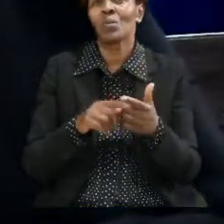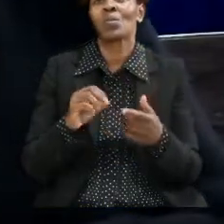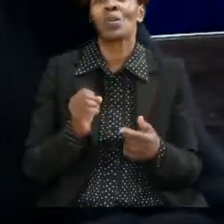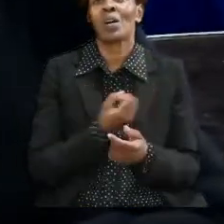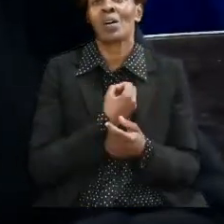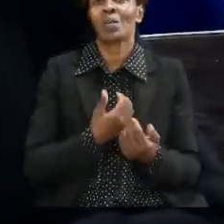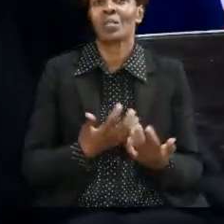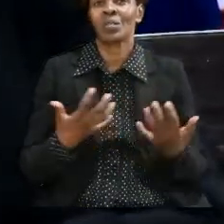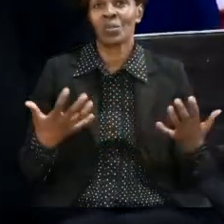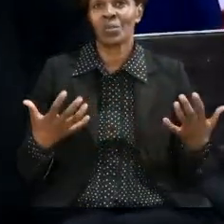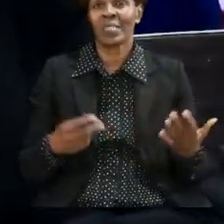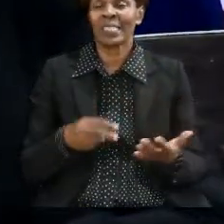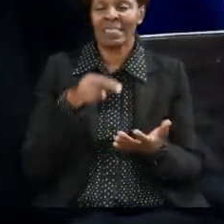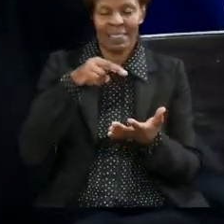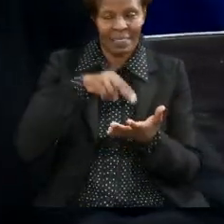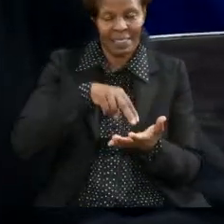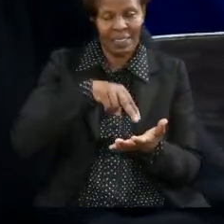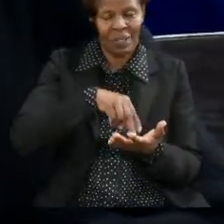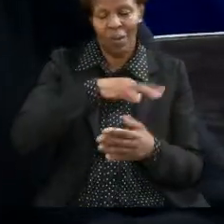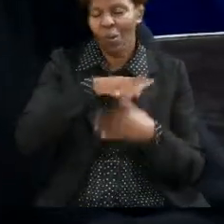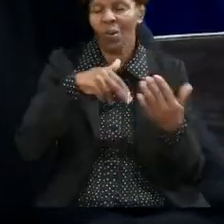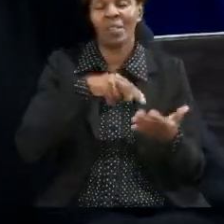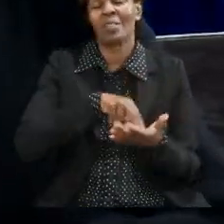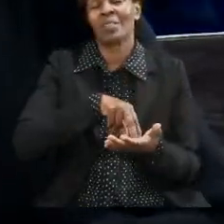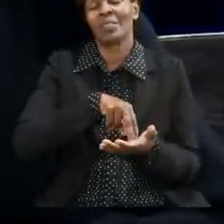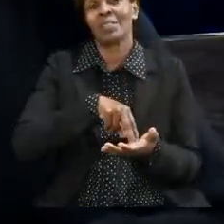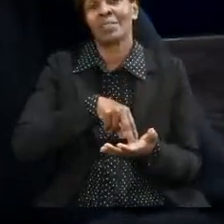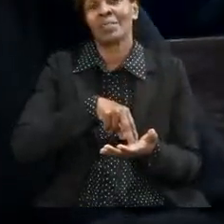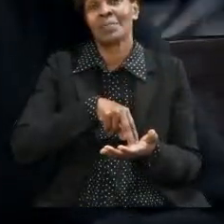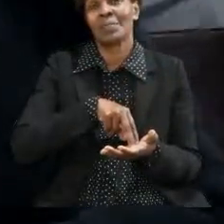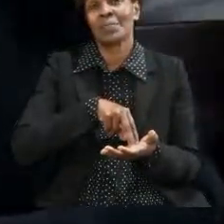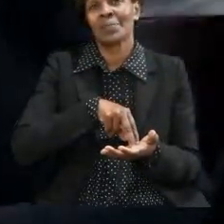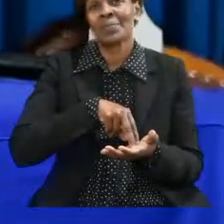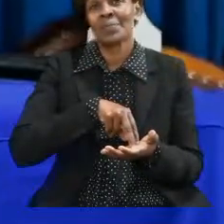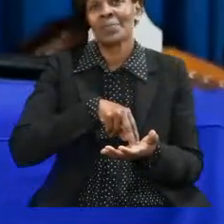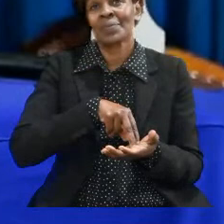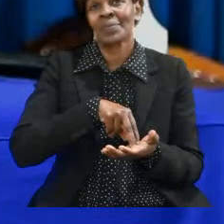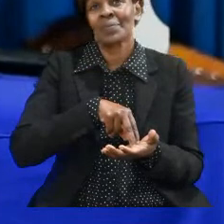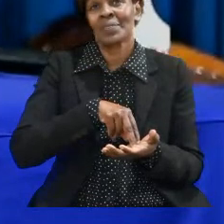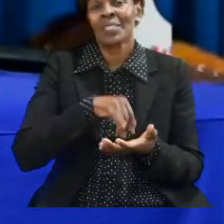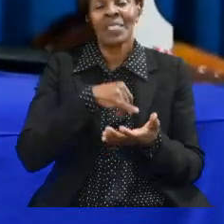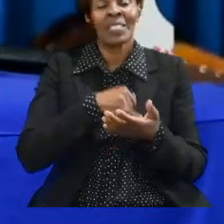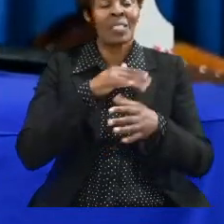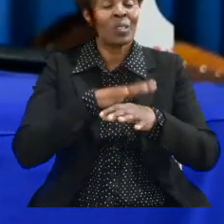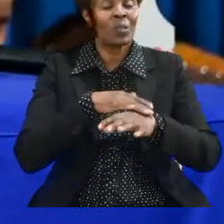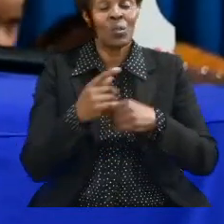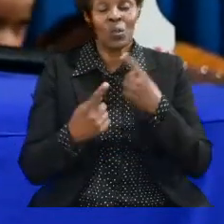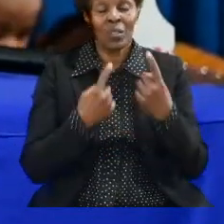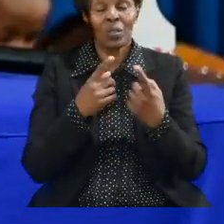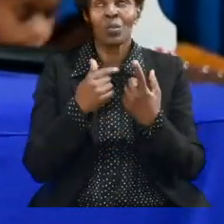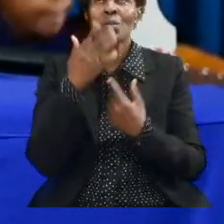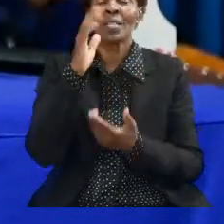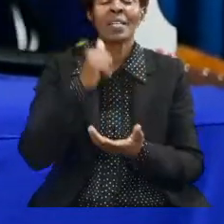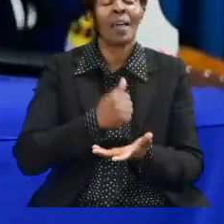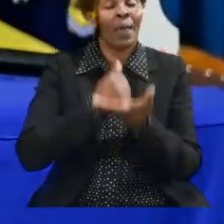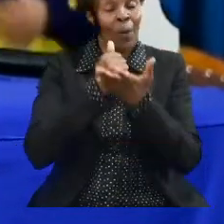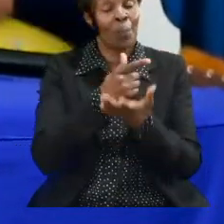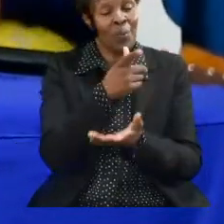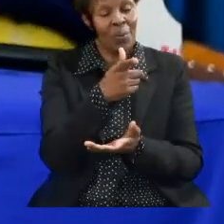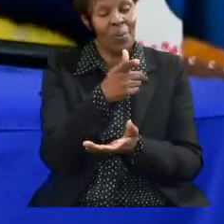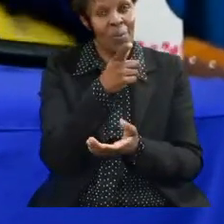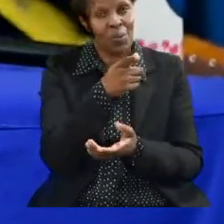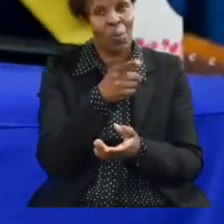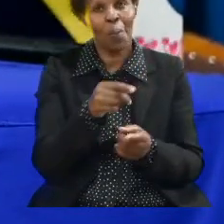tu turugame ithuothe na wona twarugama ni wega wira mwathani aguteithie ta muciari